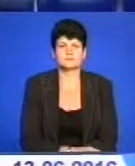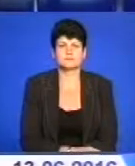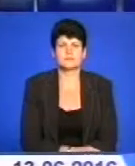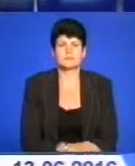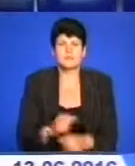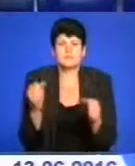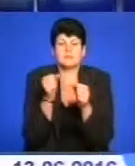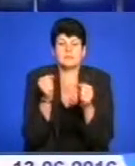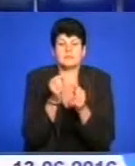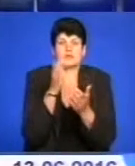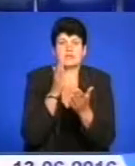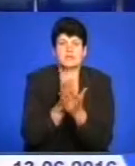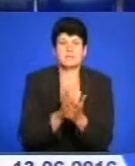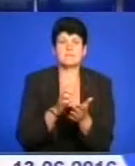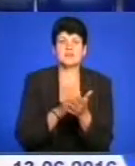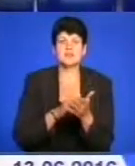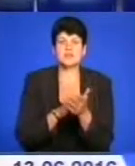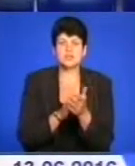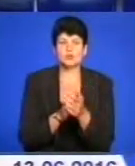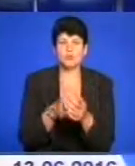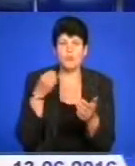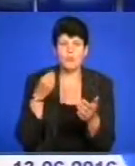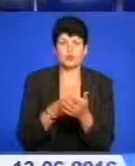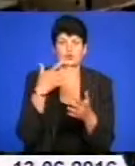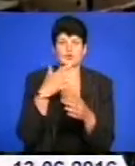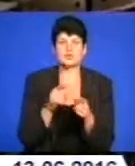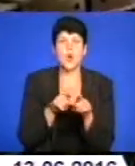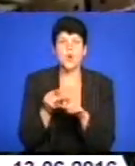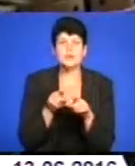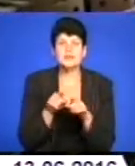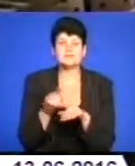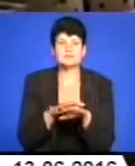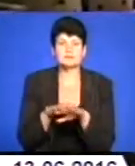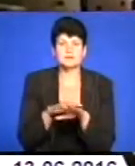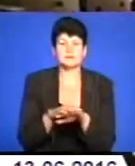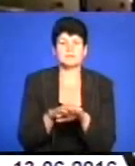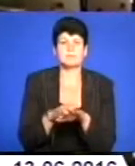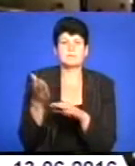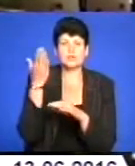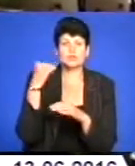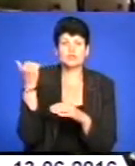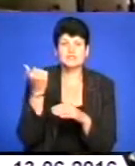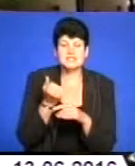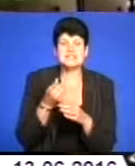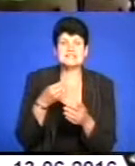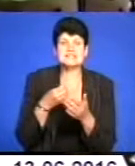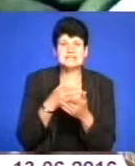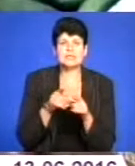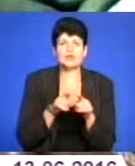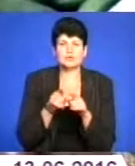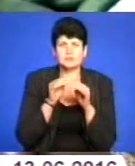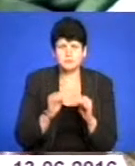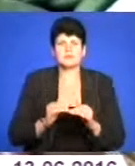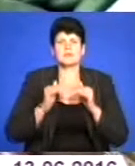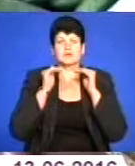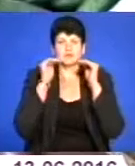Приморозки стали причиною подорожчання огірків на ринках Тернополя. Про це стверджують продавчині. Минулого тижня ціни на огірки різко стрибнули